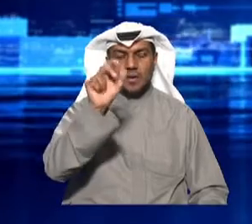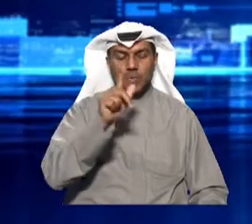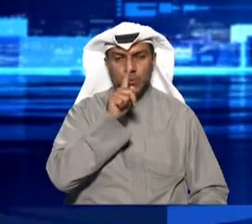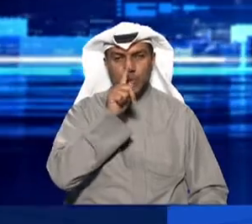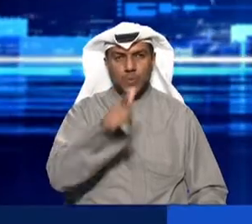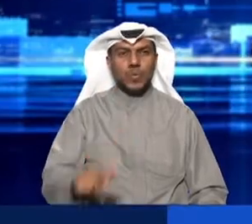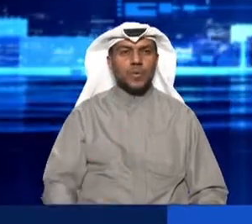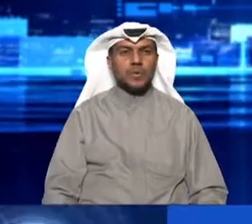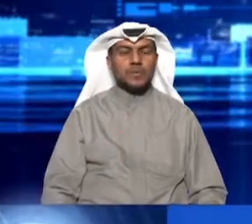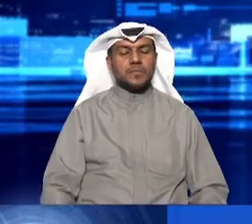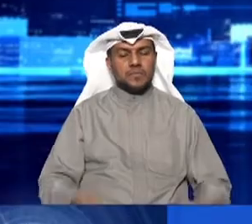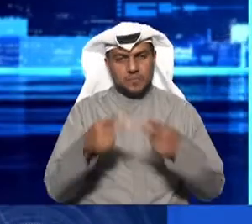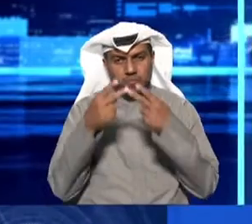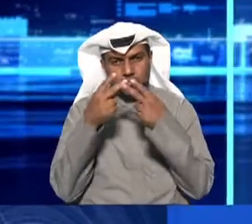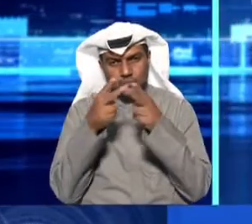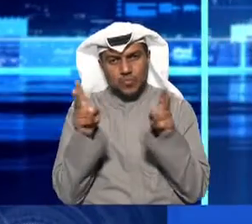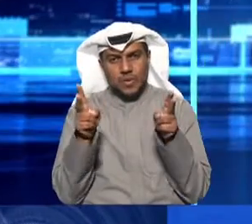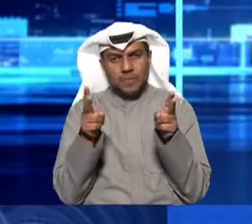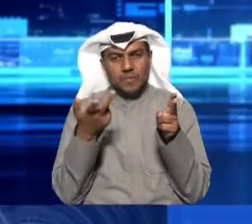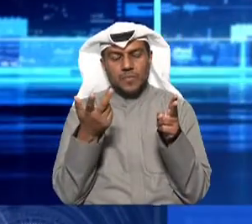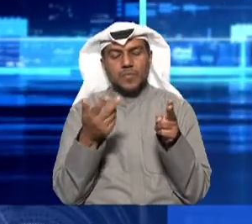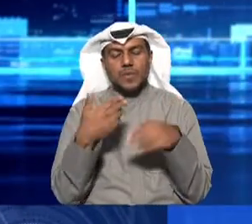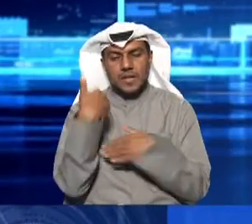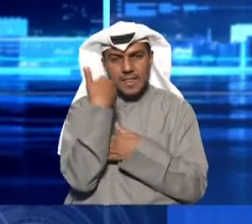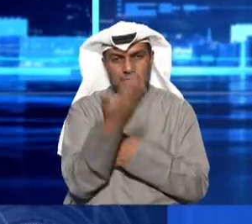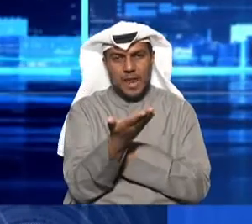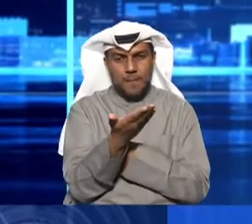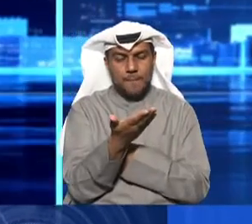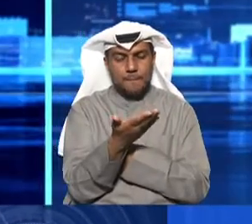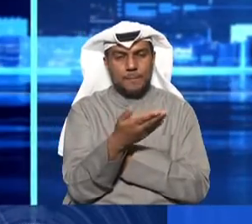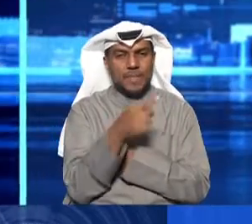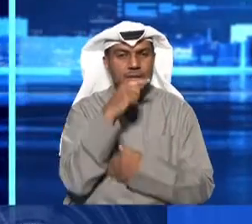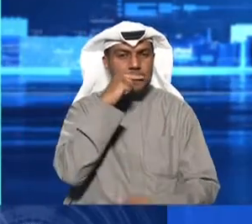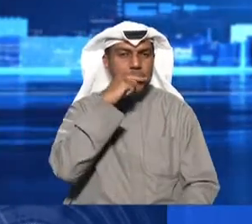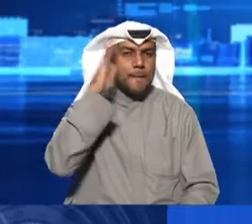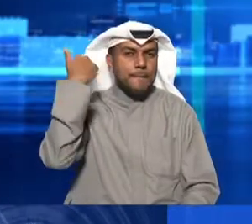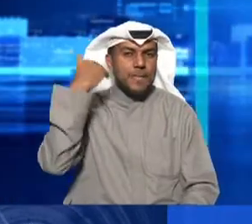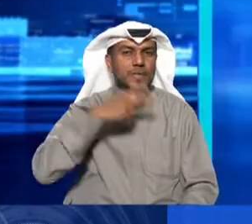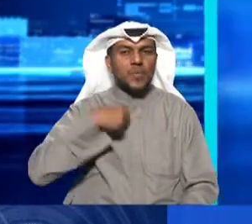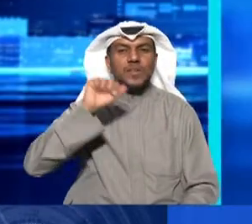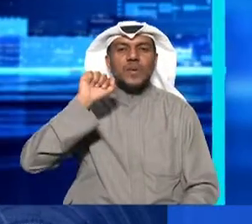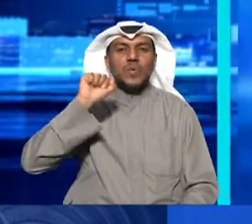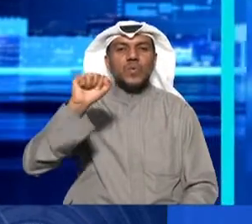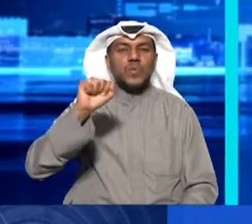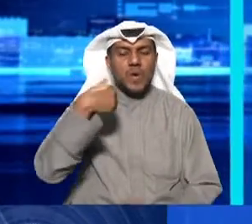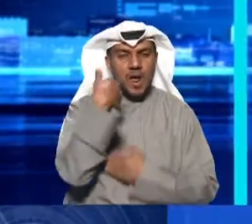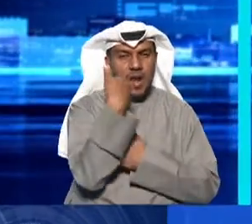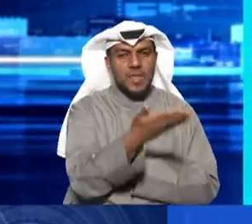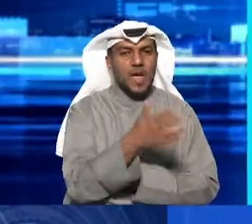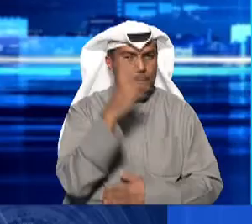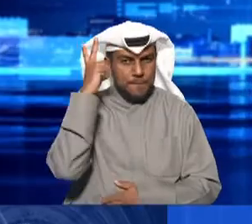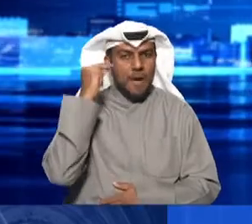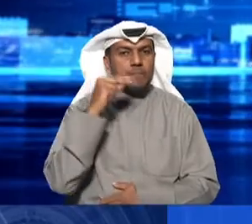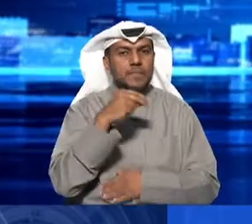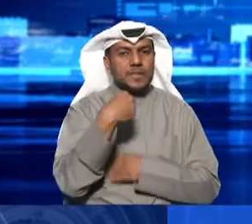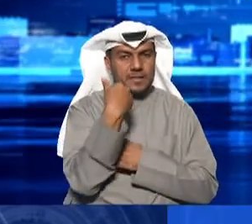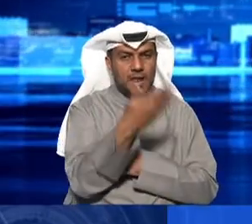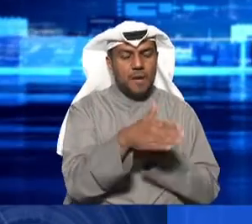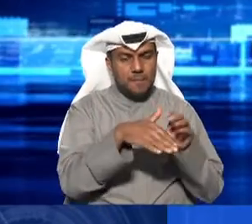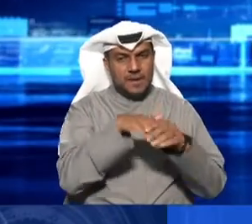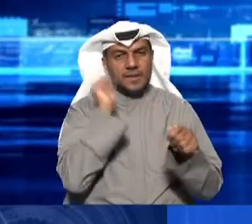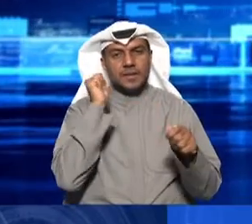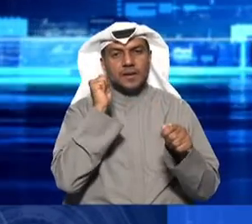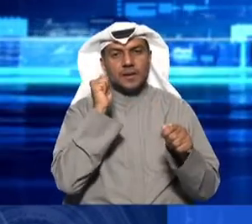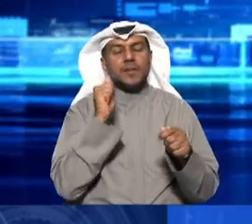بقبول استقالة وزيرة الشؤون الاجتماعية الدكتورة غدير أسيري. وقال المزرم في تصريح له أنه